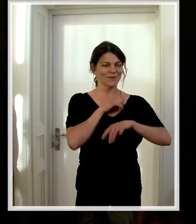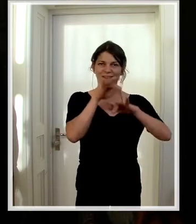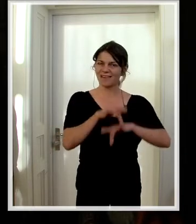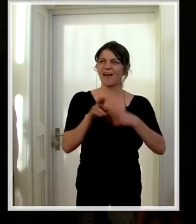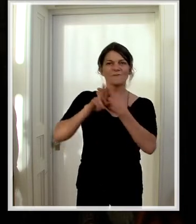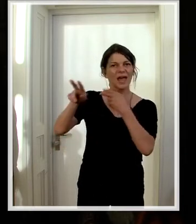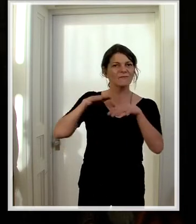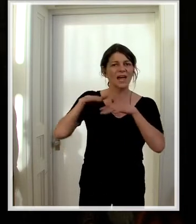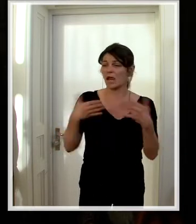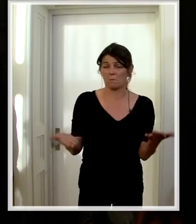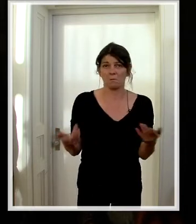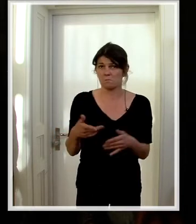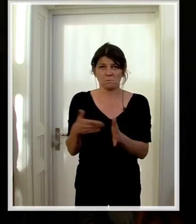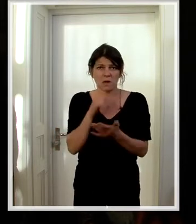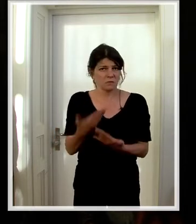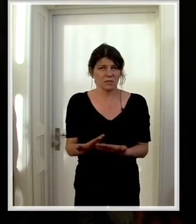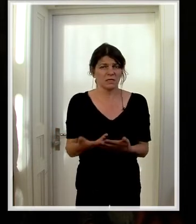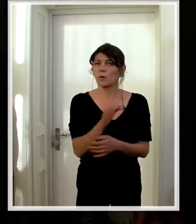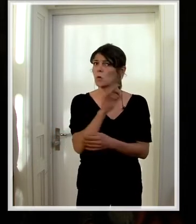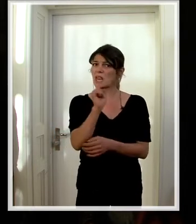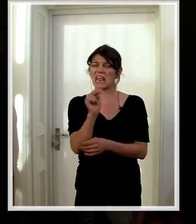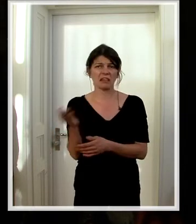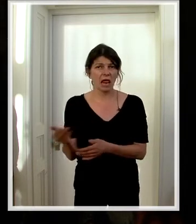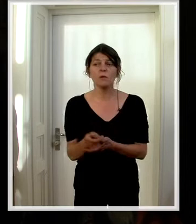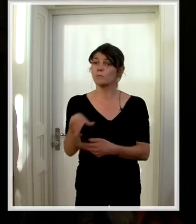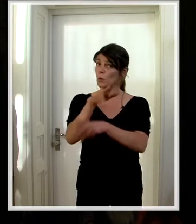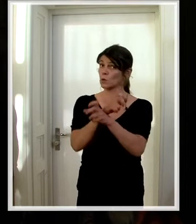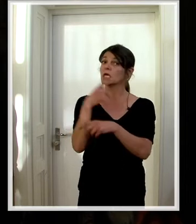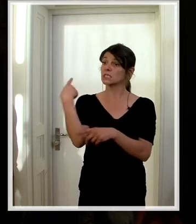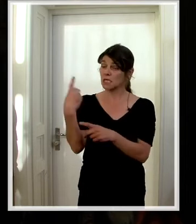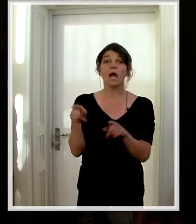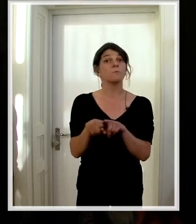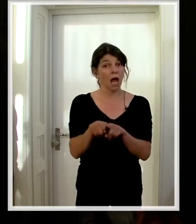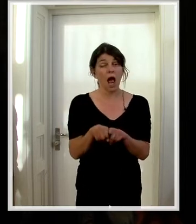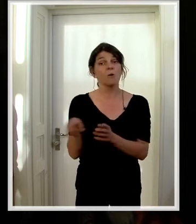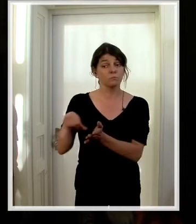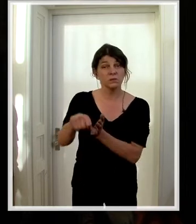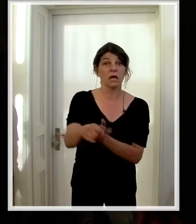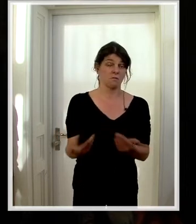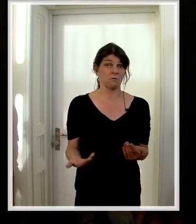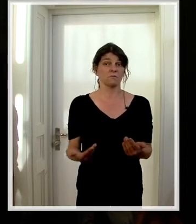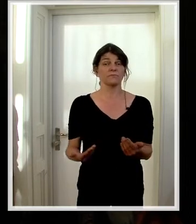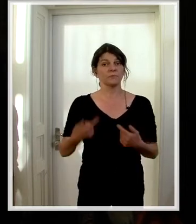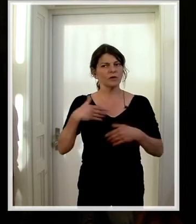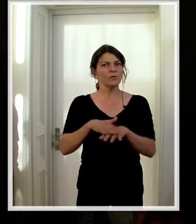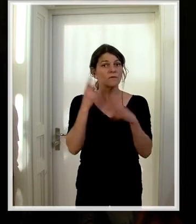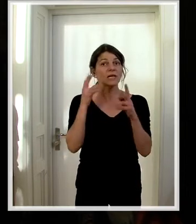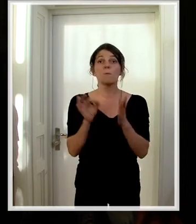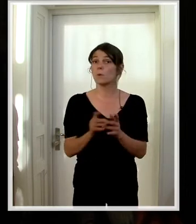Fernverkehr profitiert noch in Nendlen und dort zahlt Österreich maßgeblich ja auch mit. Und ich finde, es ist ein wichtiger